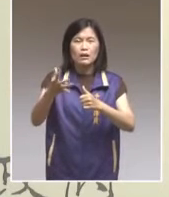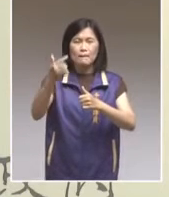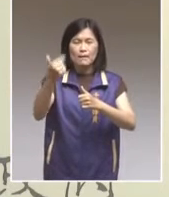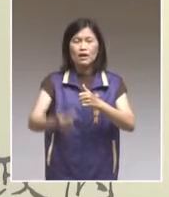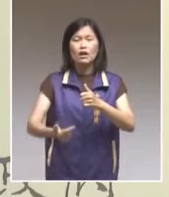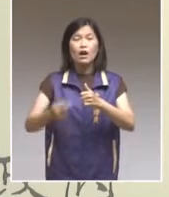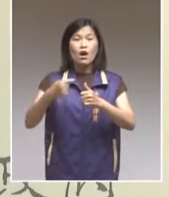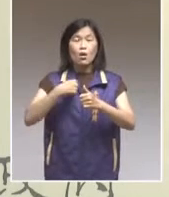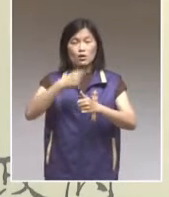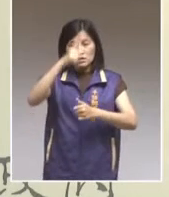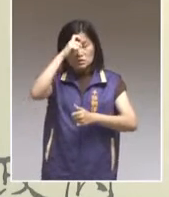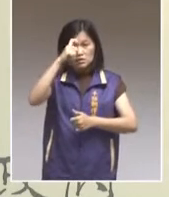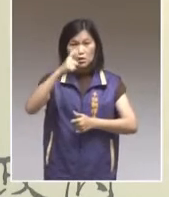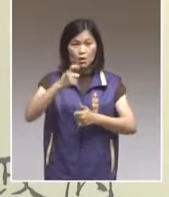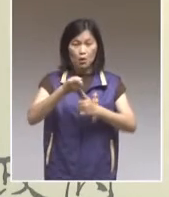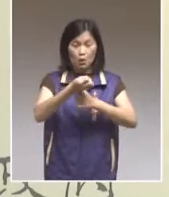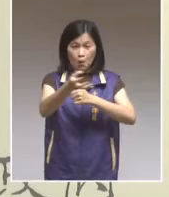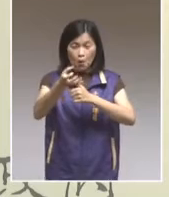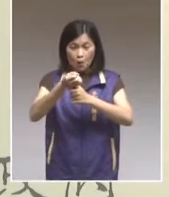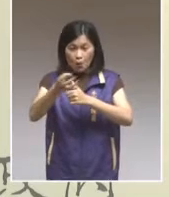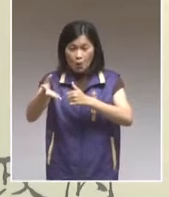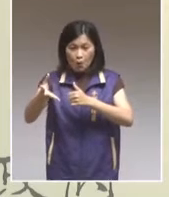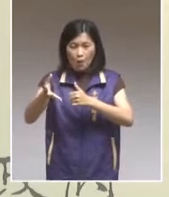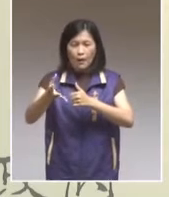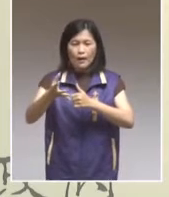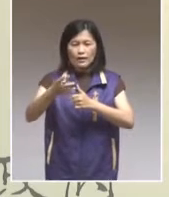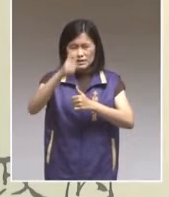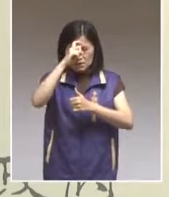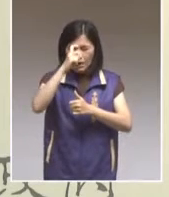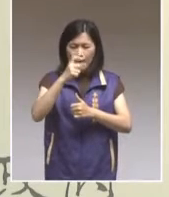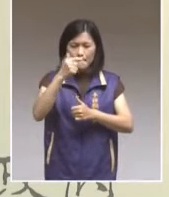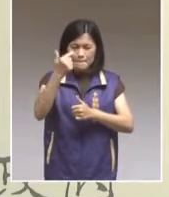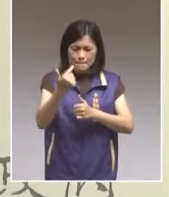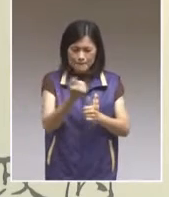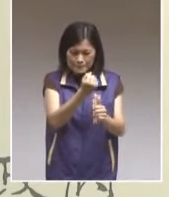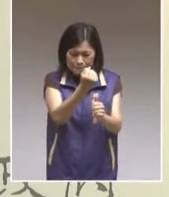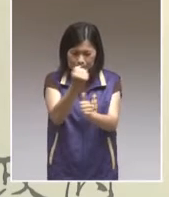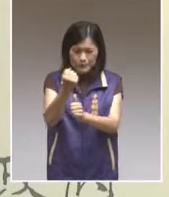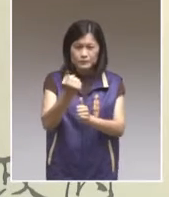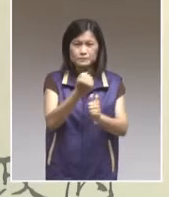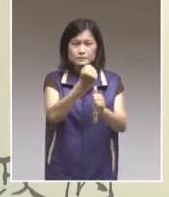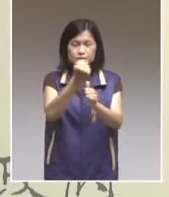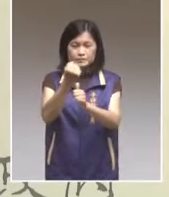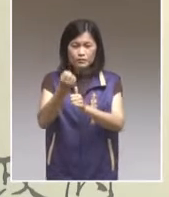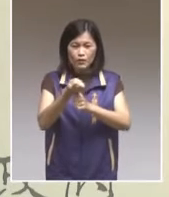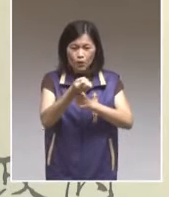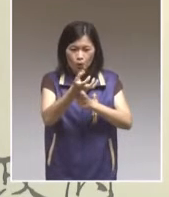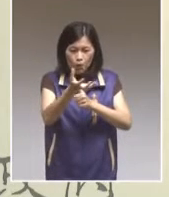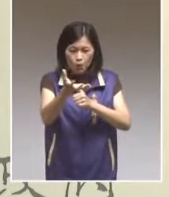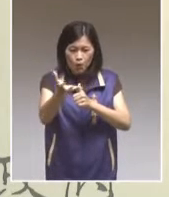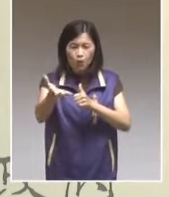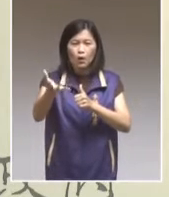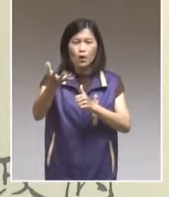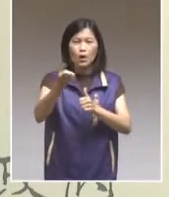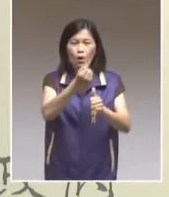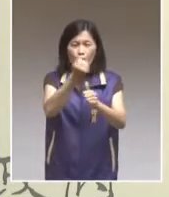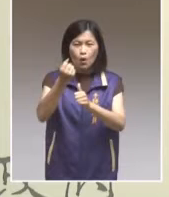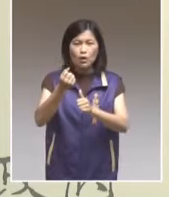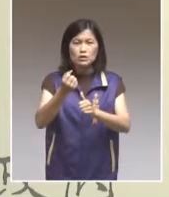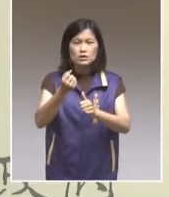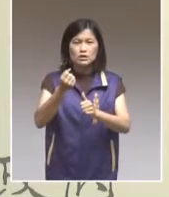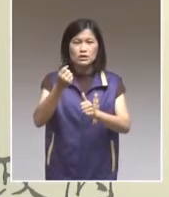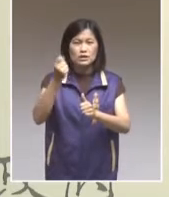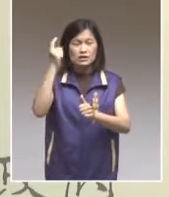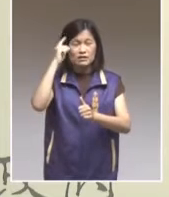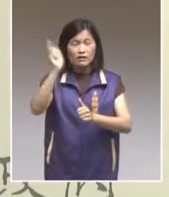在Omicron 的扩散风险之下，缓步的控制它的扩散的一个几率，也就是所谓的 RT 值。